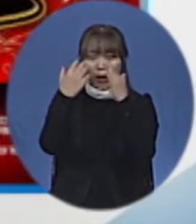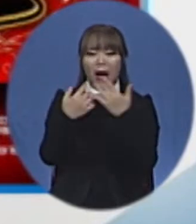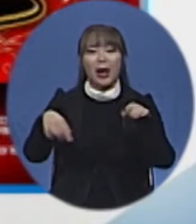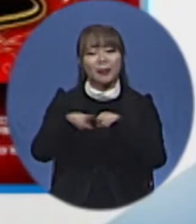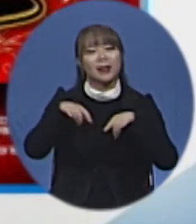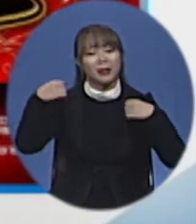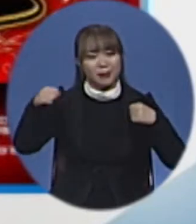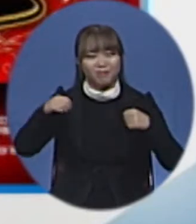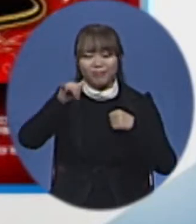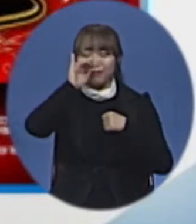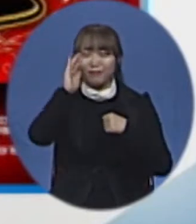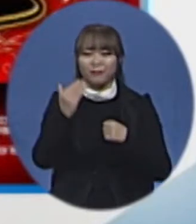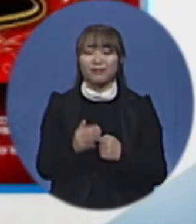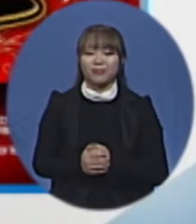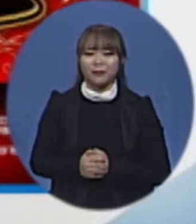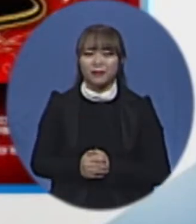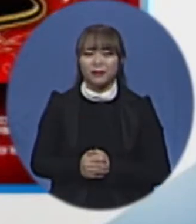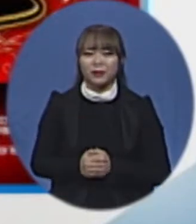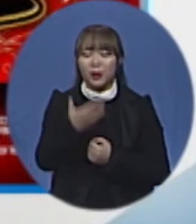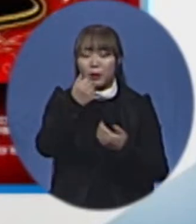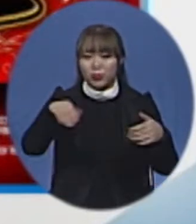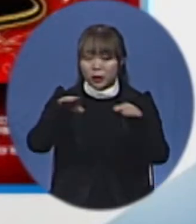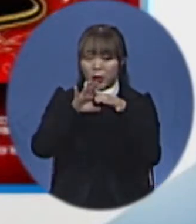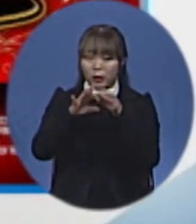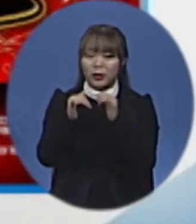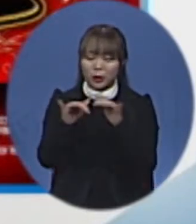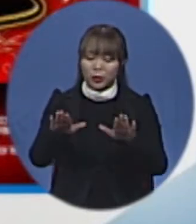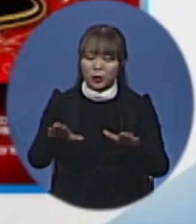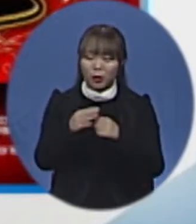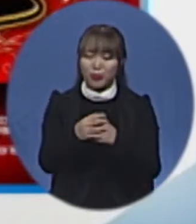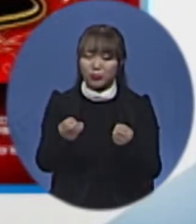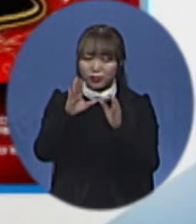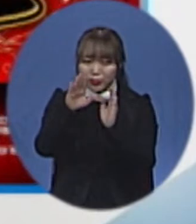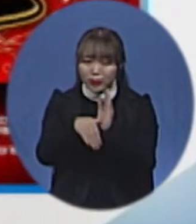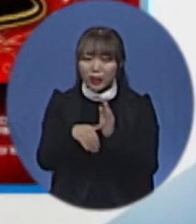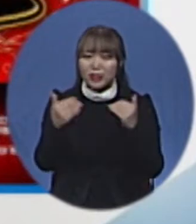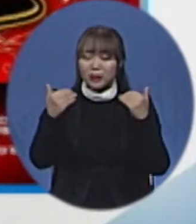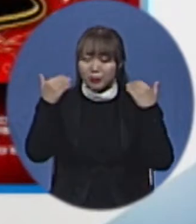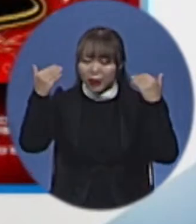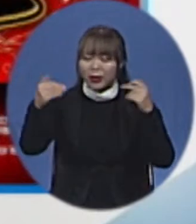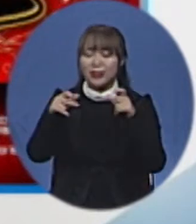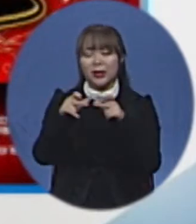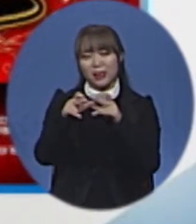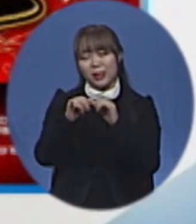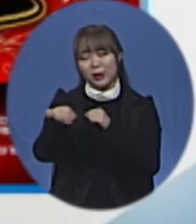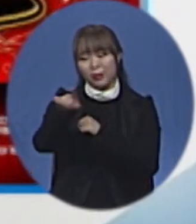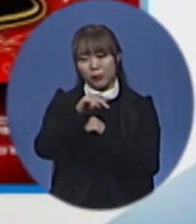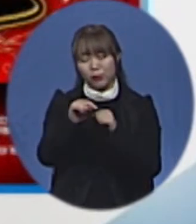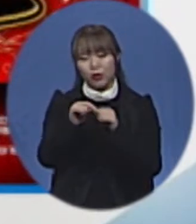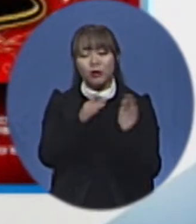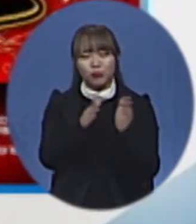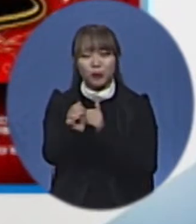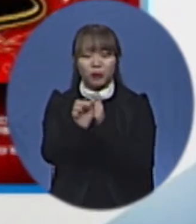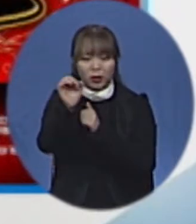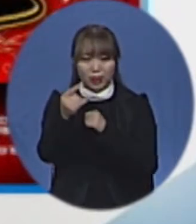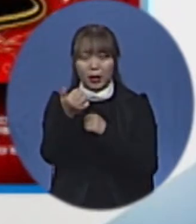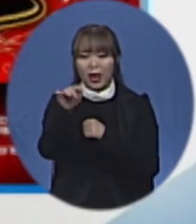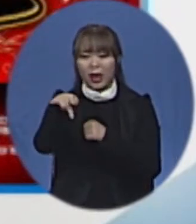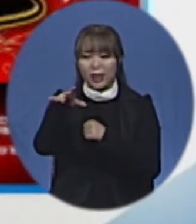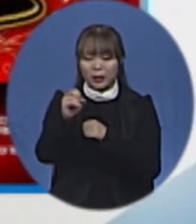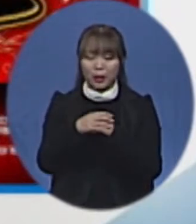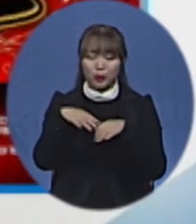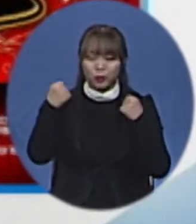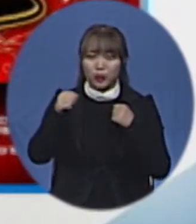댄스 타임으로 진행됩니다. 복지관 관계자는 이번 페스티벌은 성인발달장애인 당사자 준비위원회인